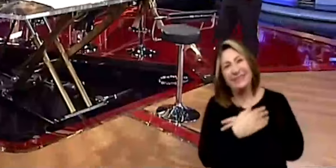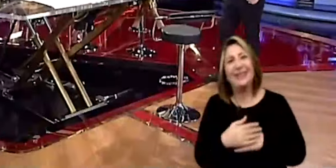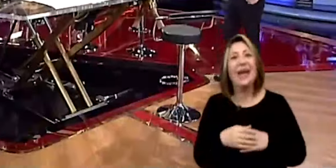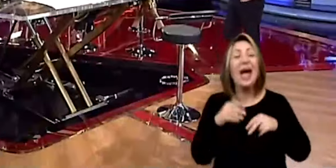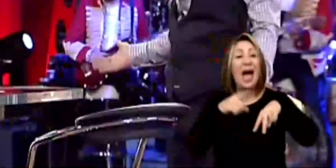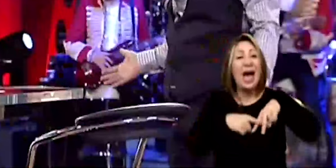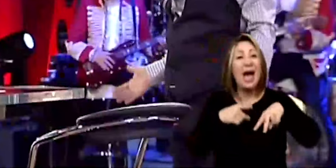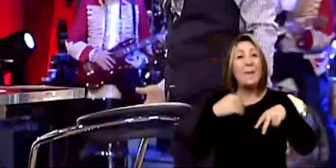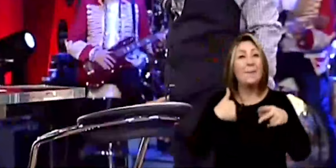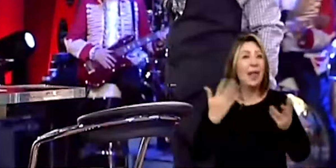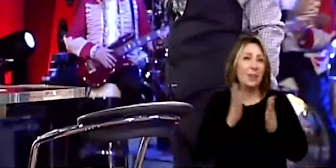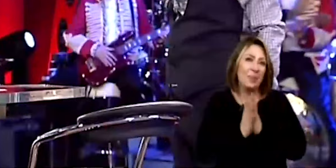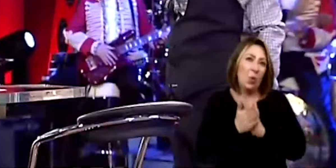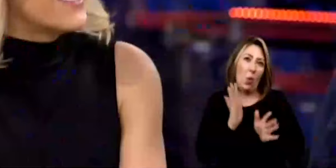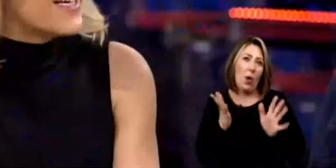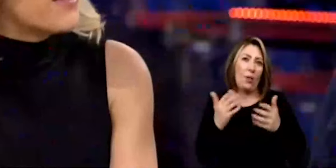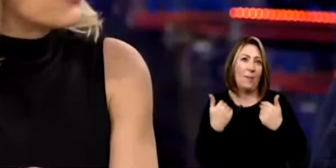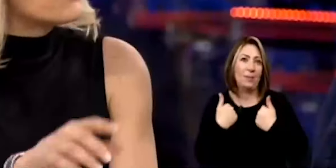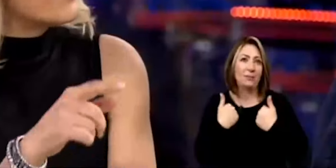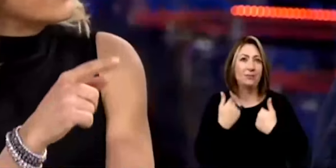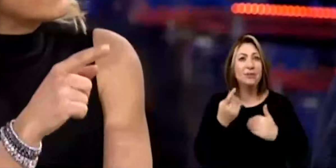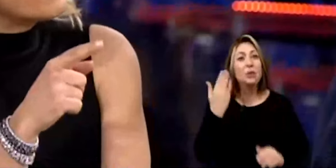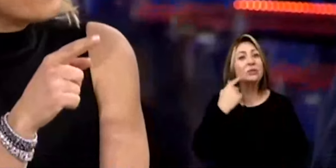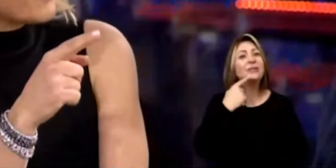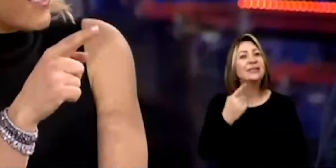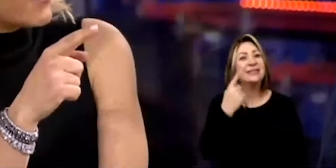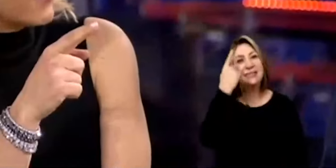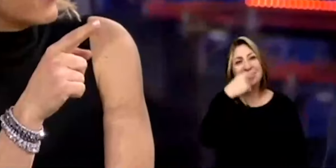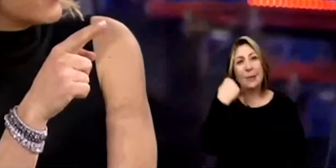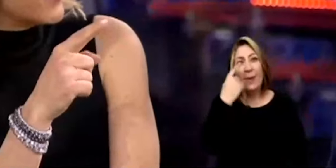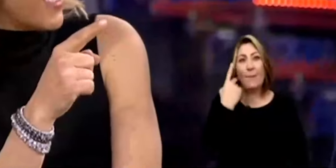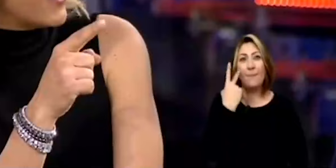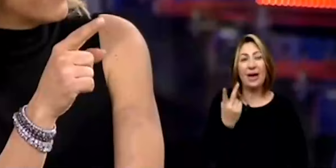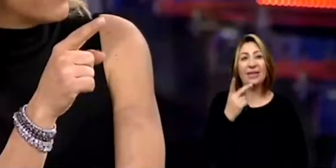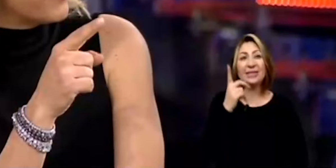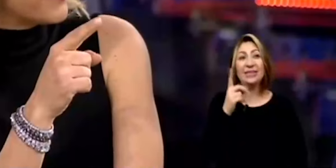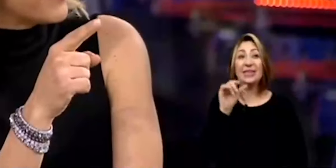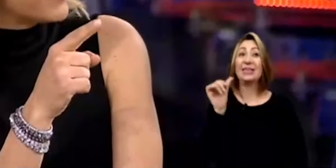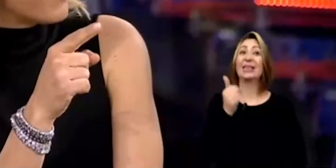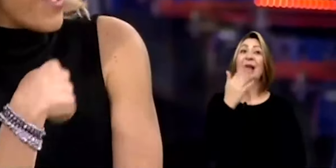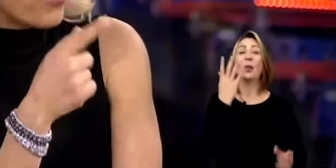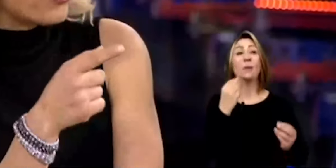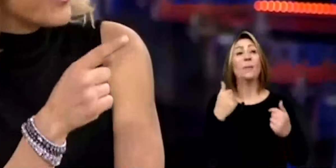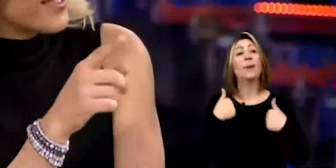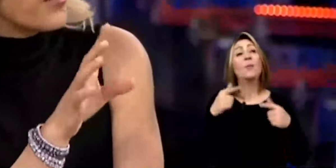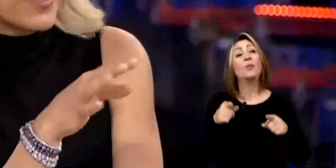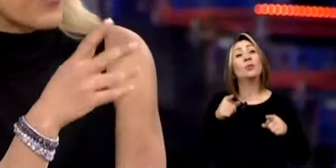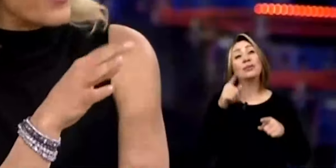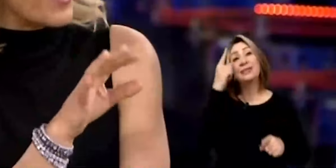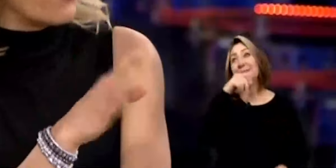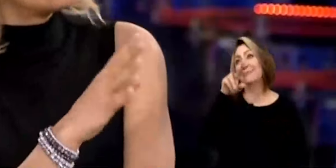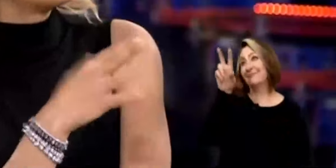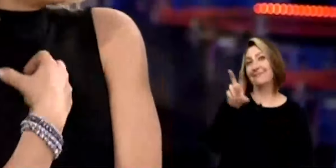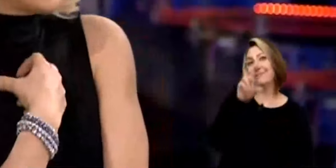andropoz... ben herhalde çıkıyorum değil mi? Biraz önce dedi ki tipe bakarak siz değerlendirebilirsiniz diye. Ben bunun sizin